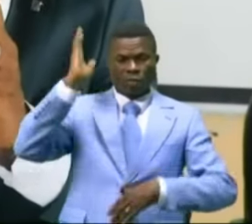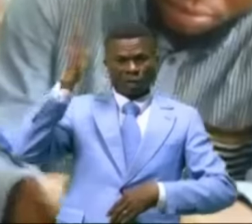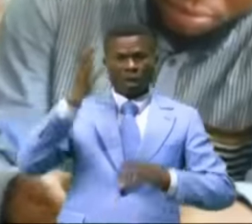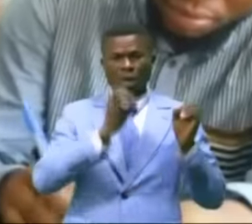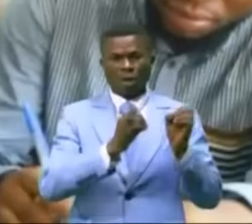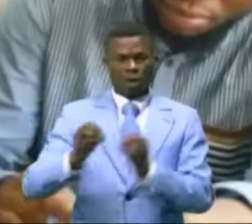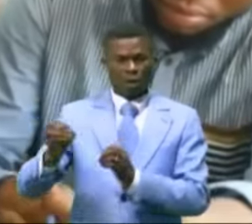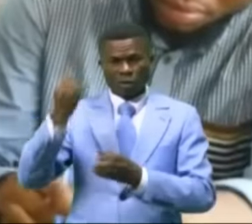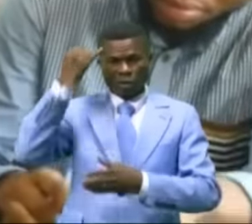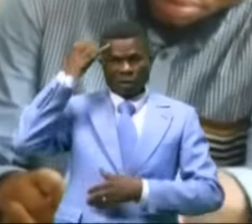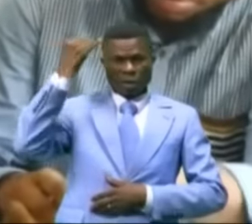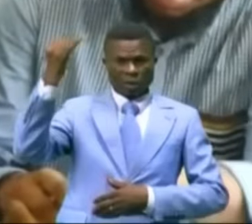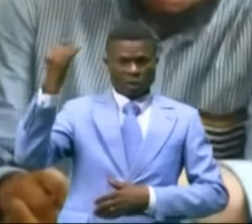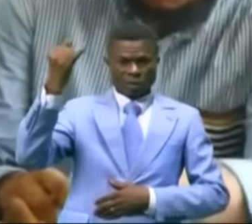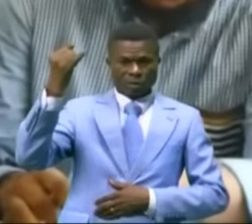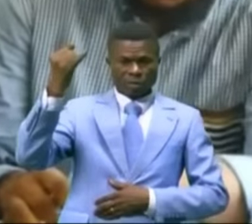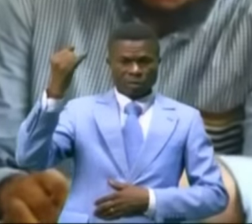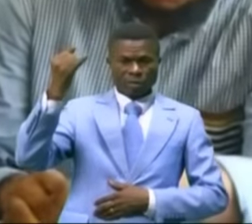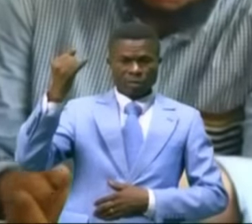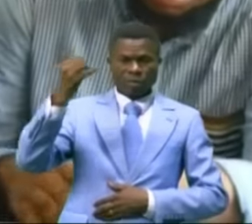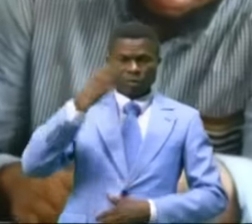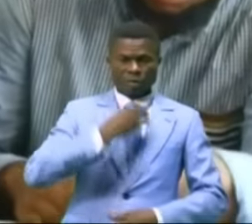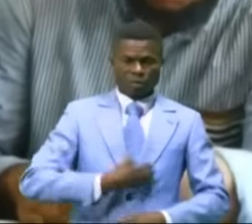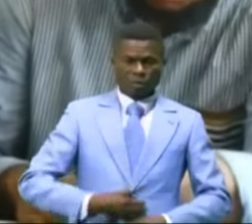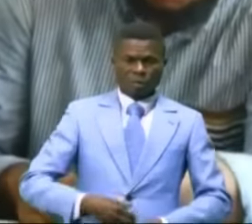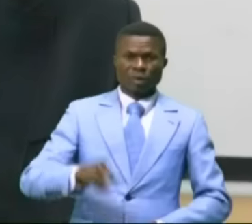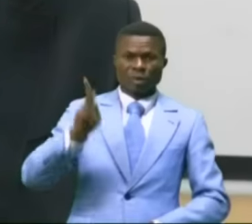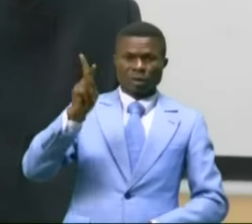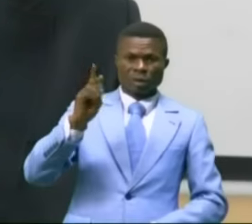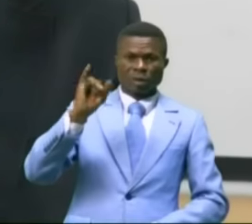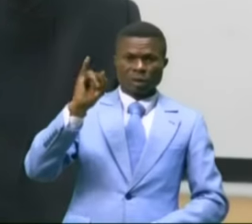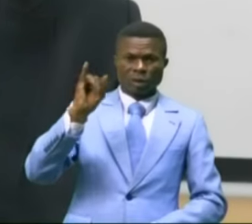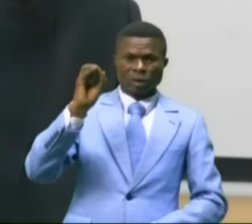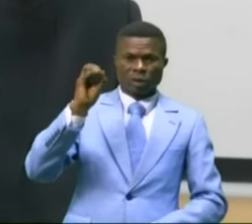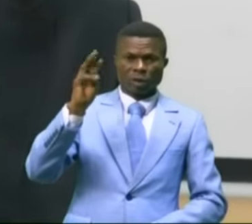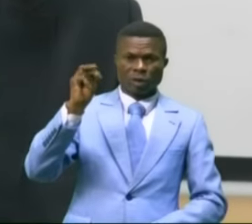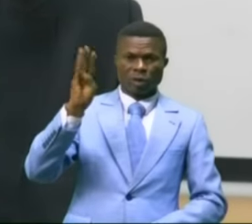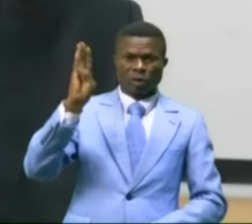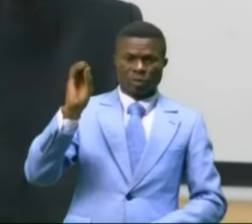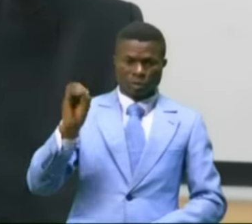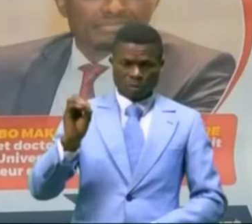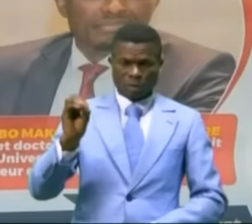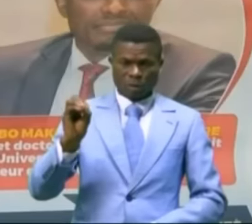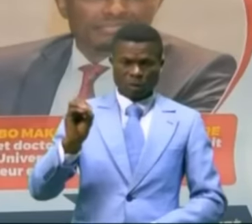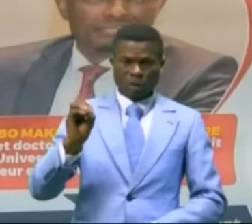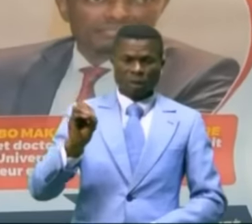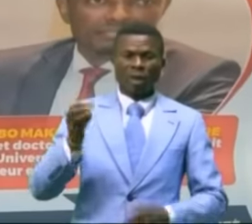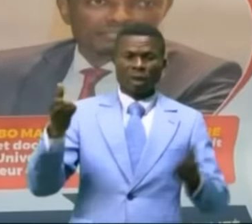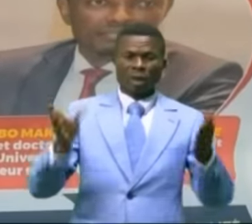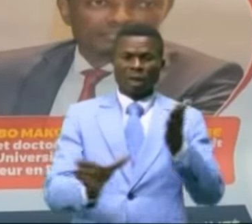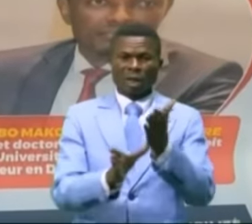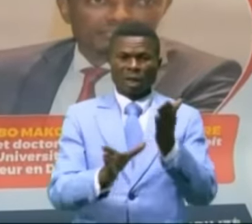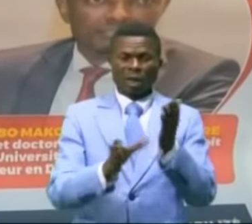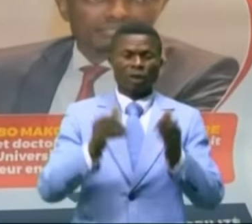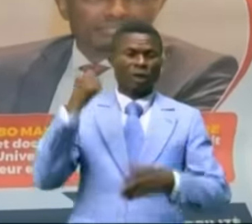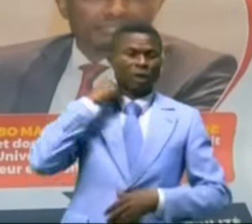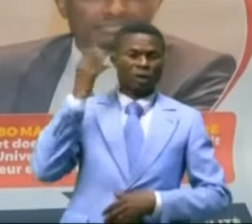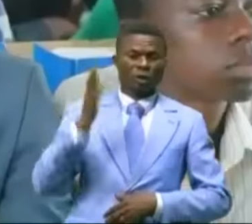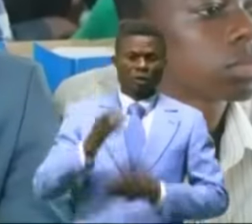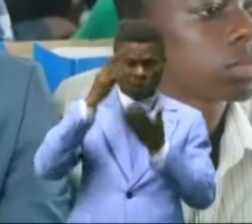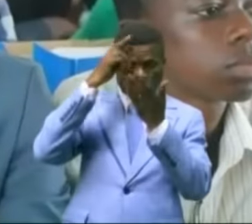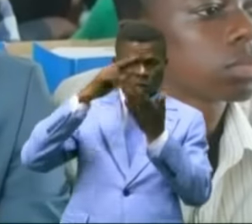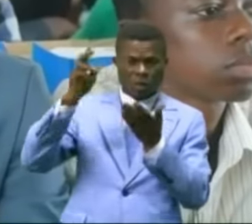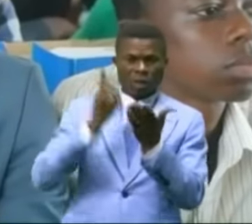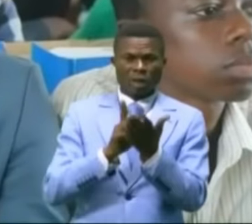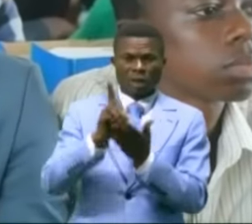à l'initiative de Maître Kiyombo Makonga, Jean-Vier Lemaire, assistant et doctorant à la faculté de